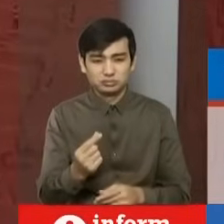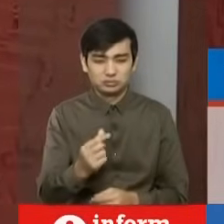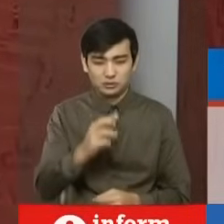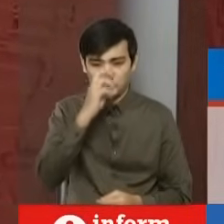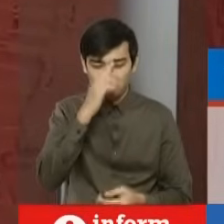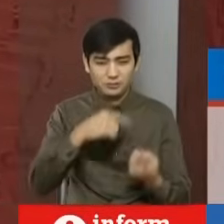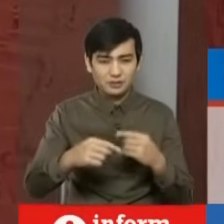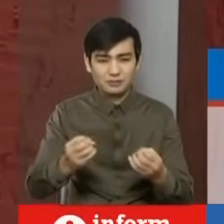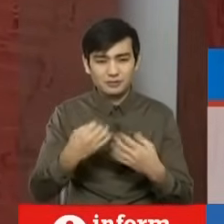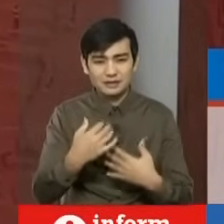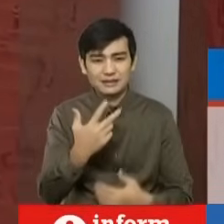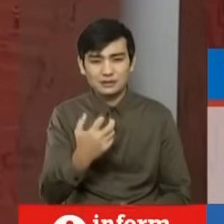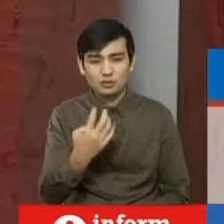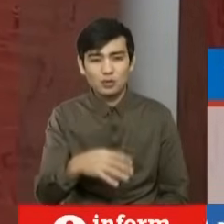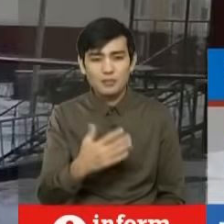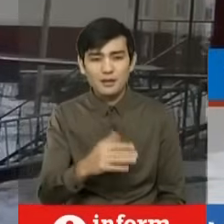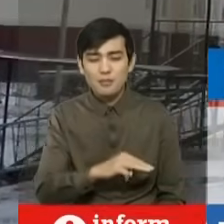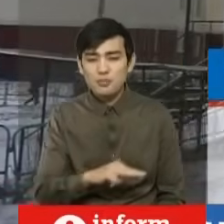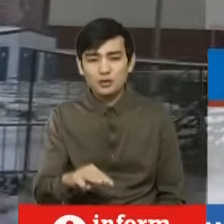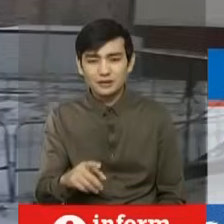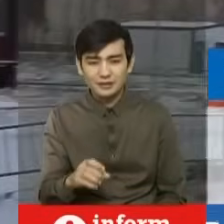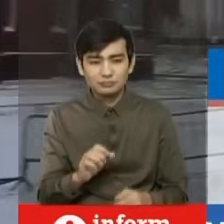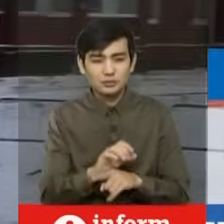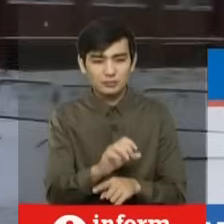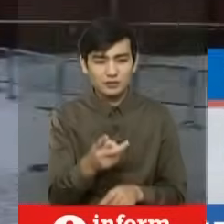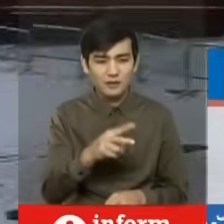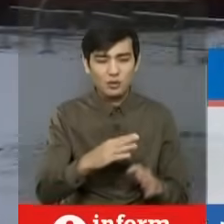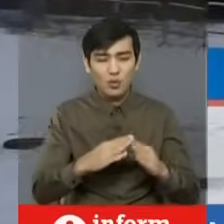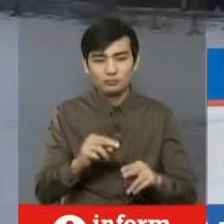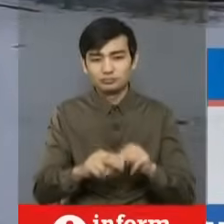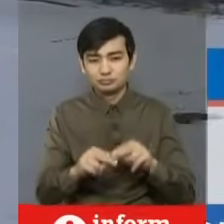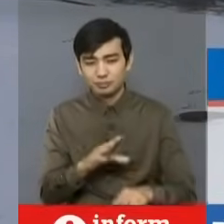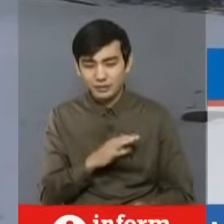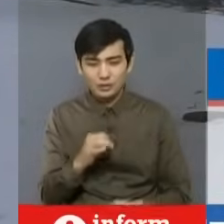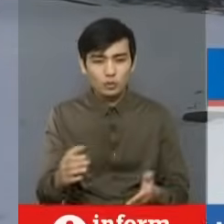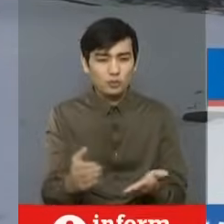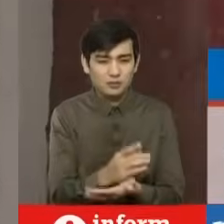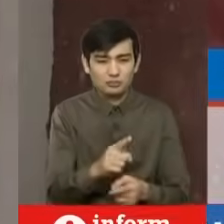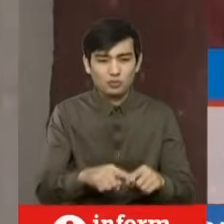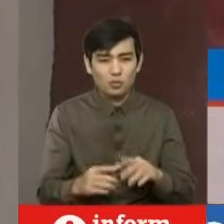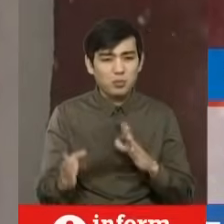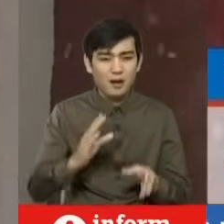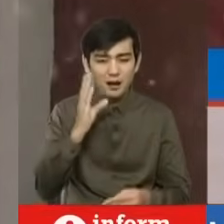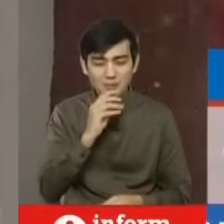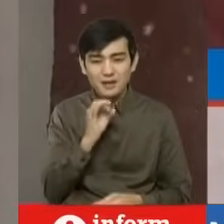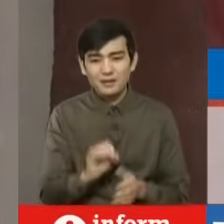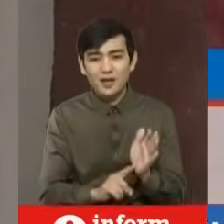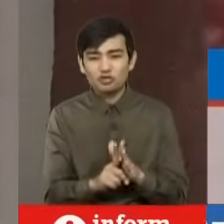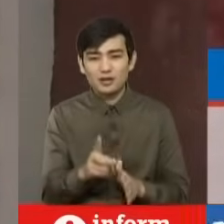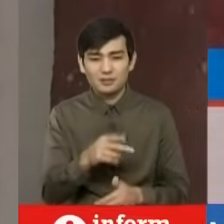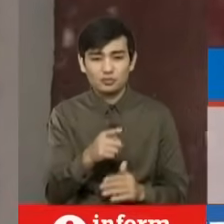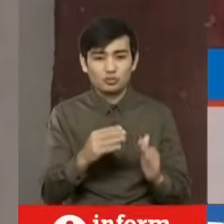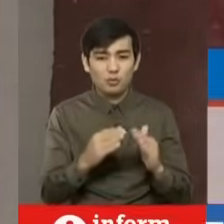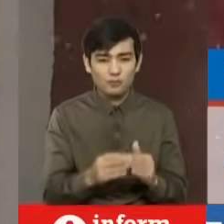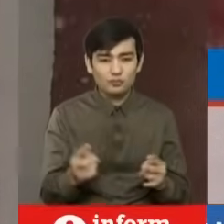345 млн тенге выделенных на постройку двух домов и снести их в виду аварийности но для начала эти дома